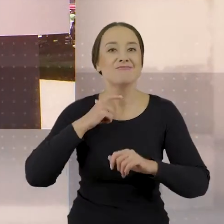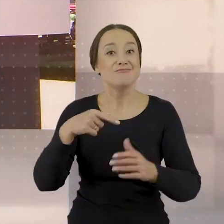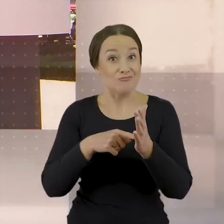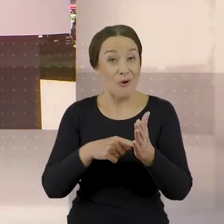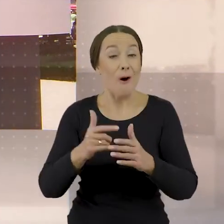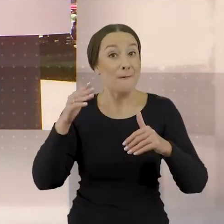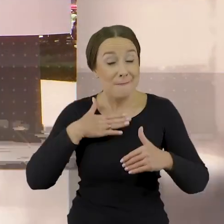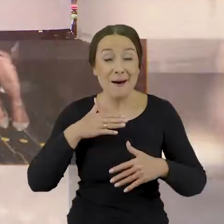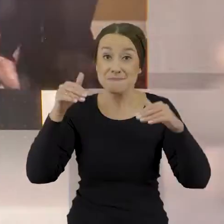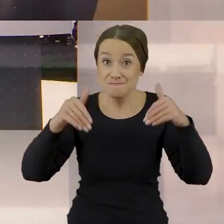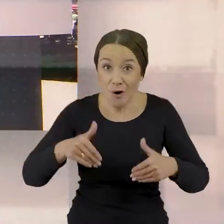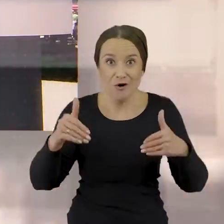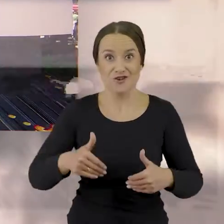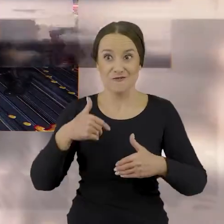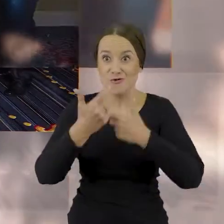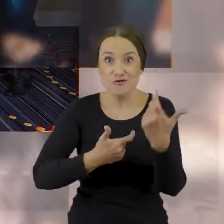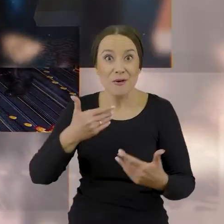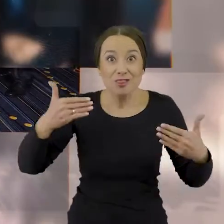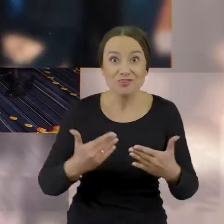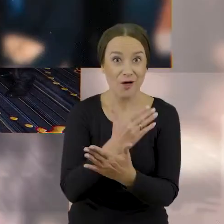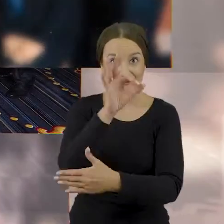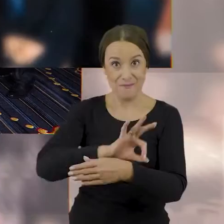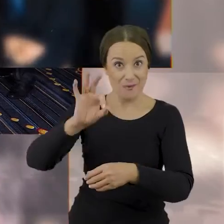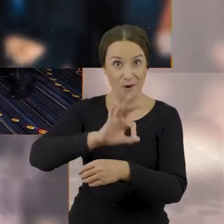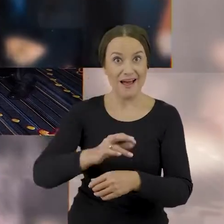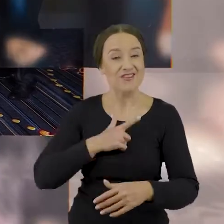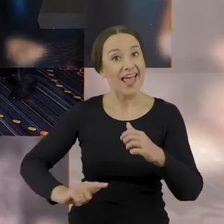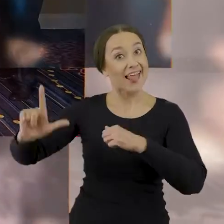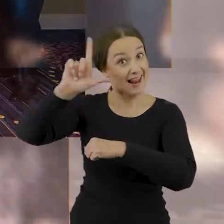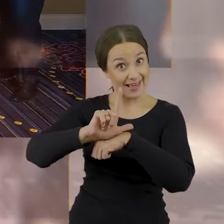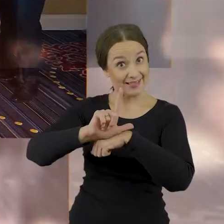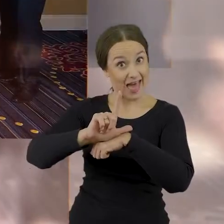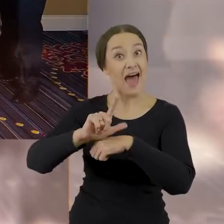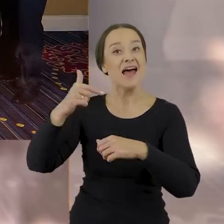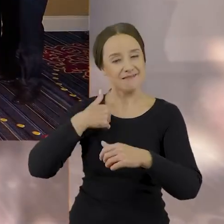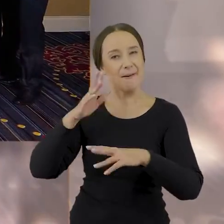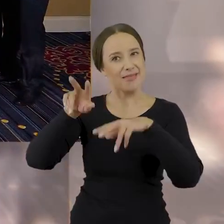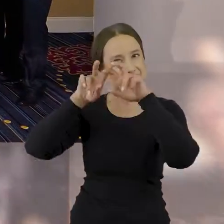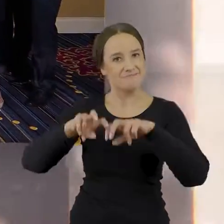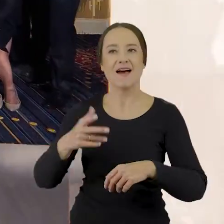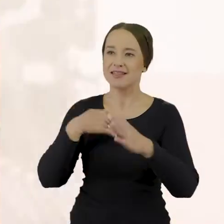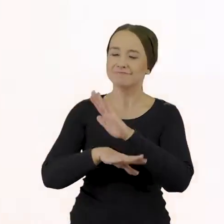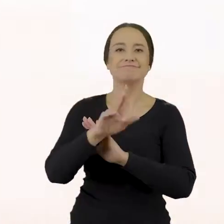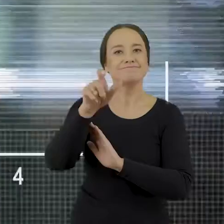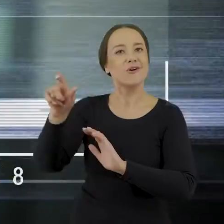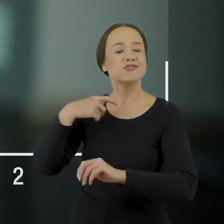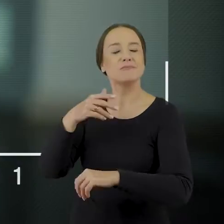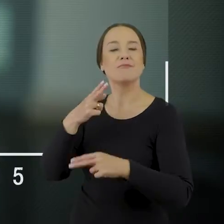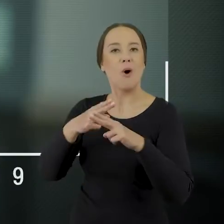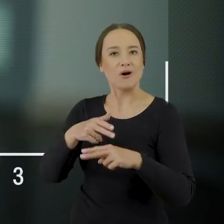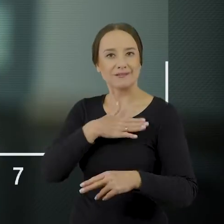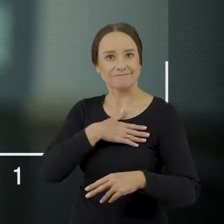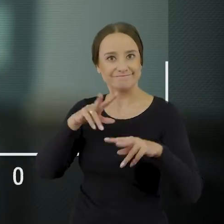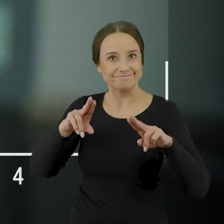zawodową mam tą szansę otwartą bramkę na zrobienie nowego projektu gdzie jako lider tego badania będę u chorych na raka piersi to są te